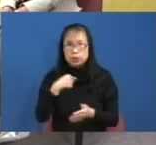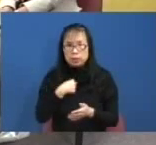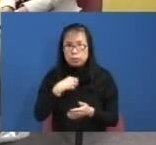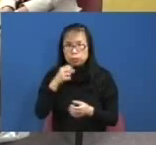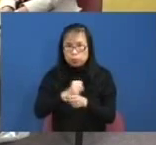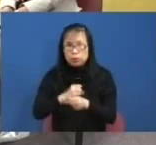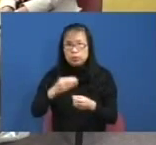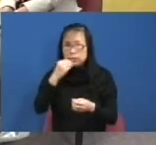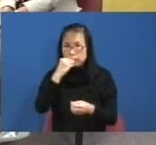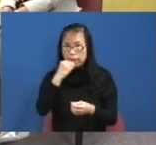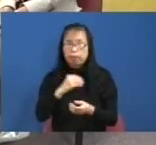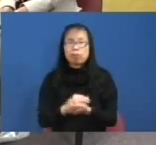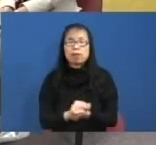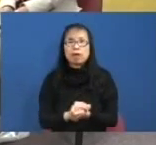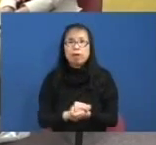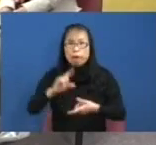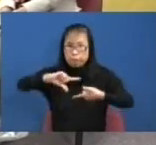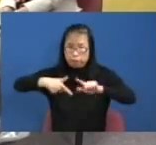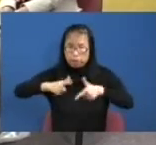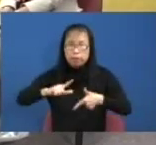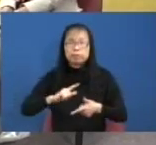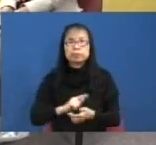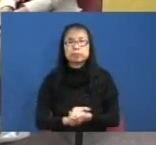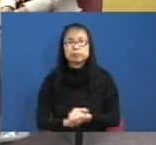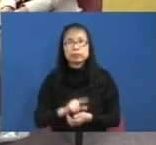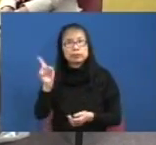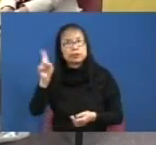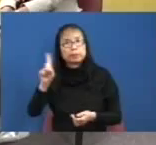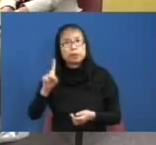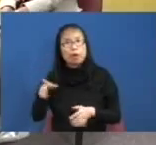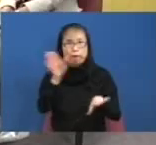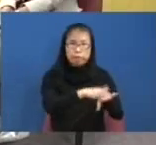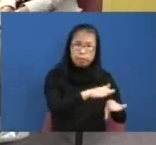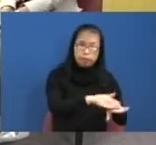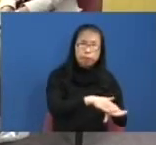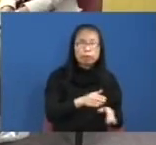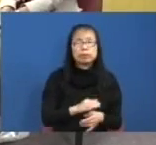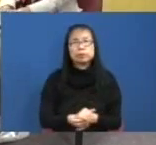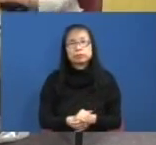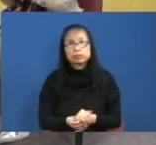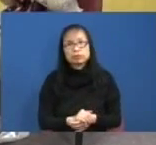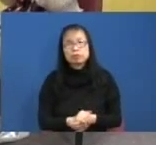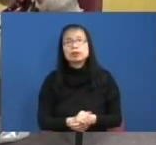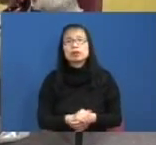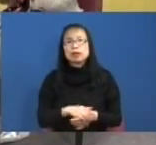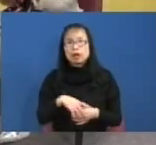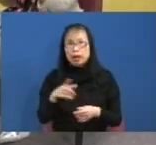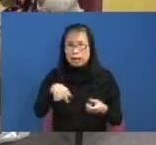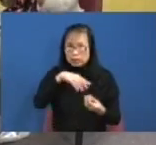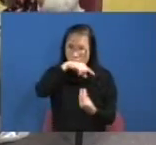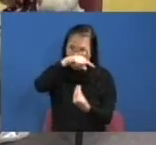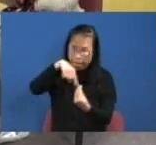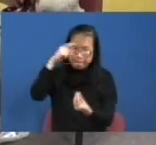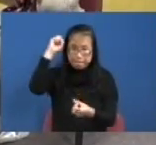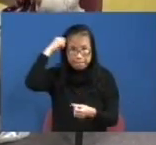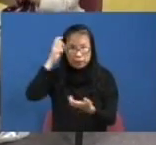嘅一個方式咧，點樣去擺落去嗰、那個呢一方面嘅 環境評估嗰度啦，係啦係